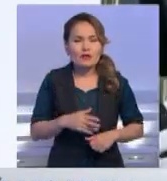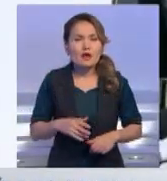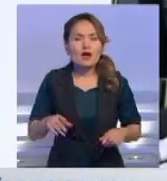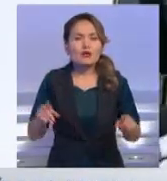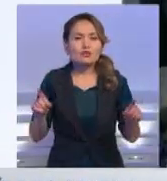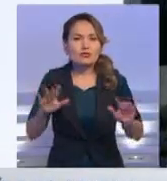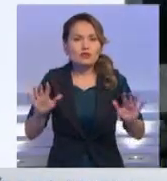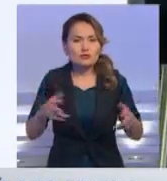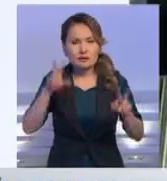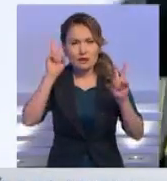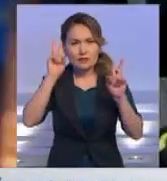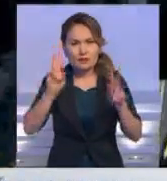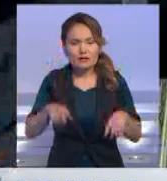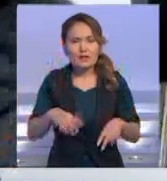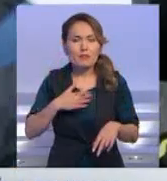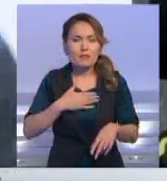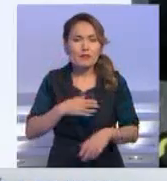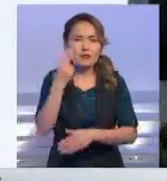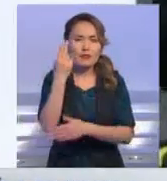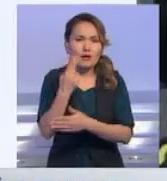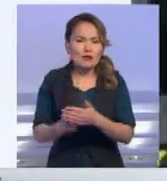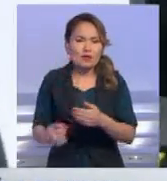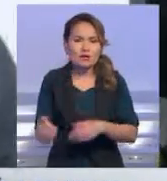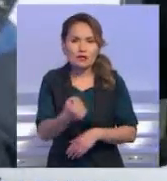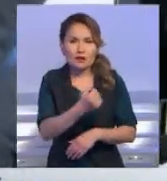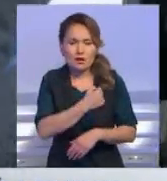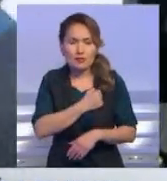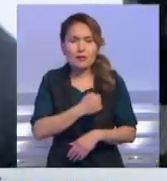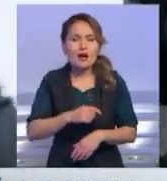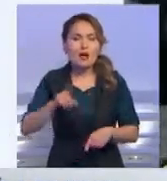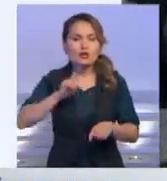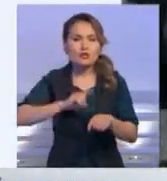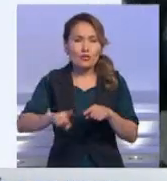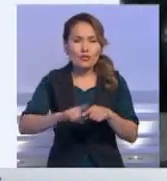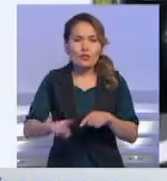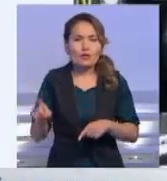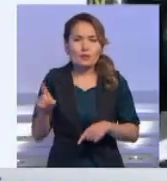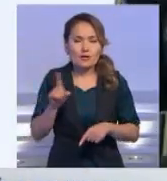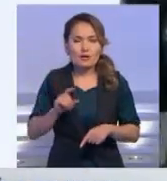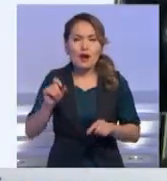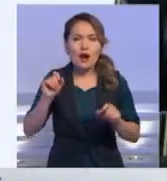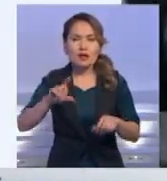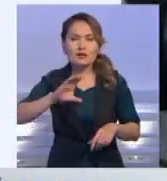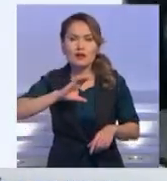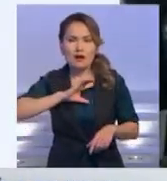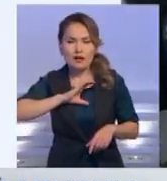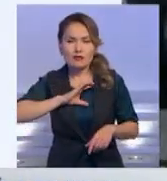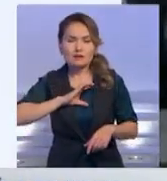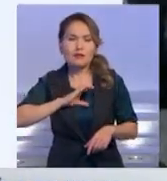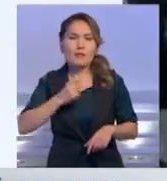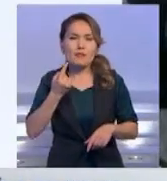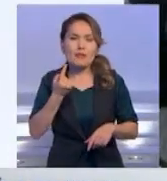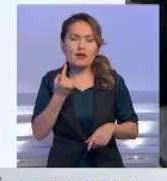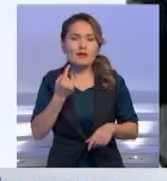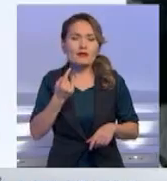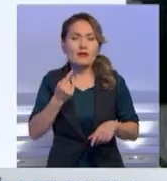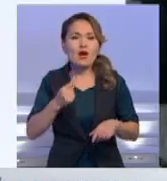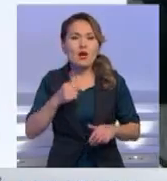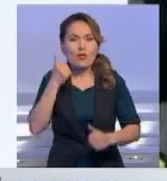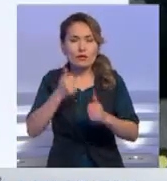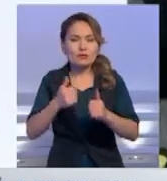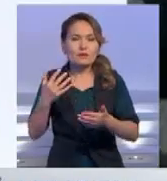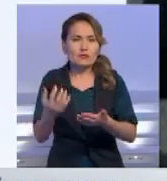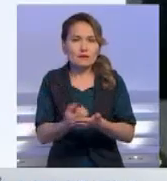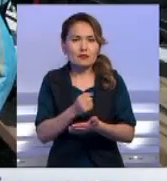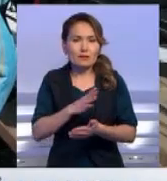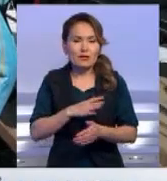болған. Ең бастысы шақырымды ойдағыдай жүріп өттім. Күтіңіздер, алтынды ала келемін. Осы уақыт бойында маған қолдау білдірген жанкүйерлеріме